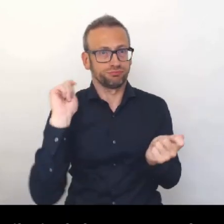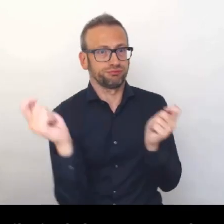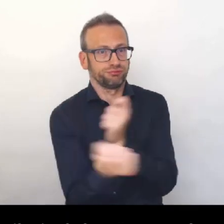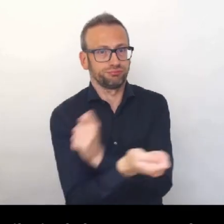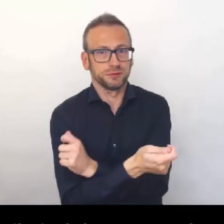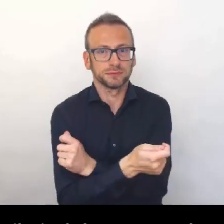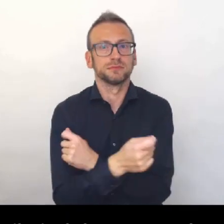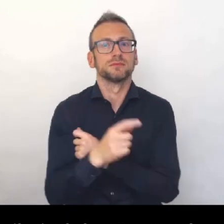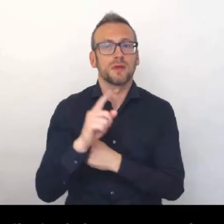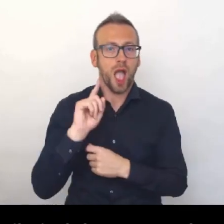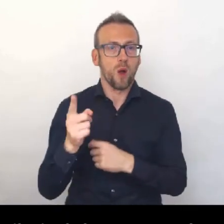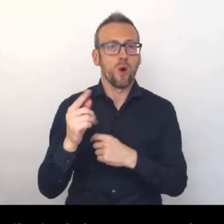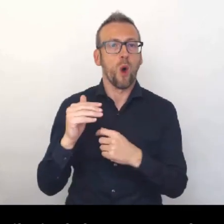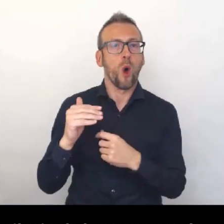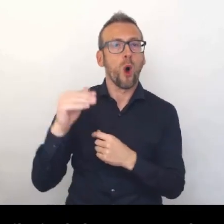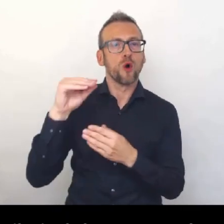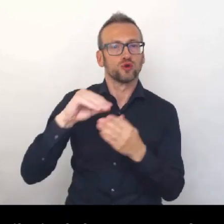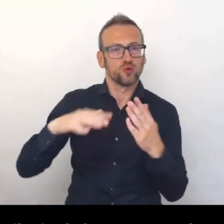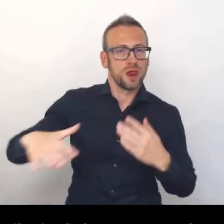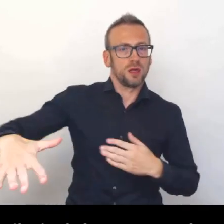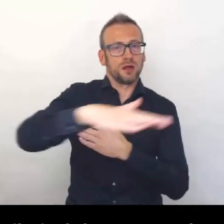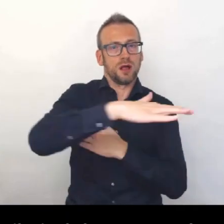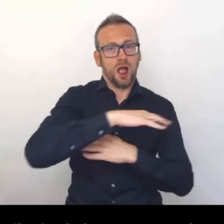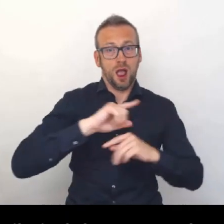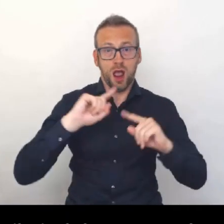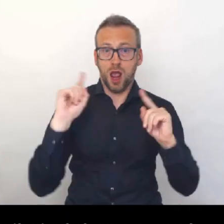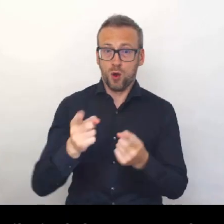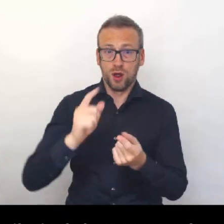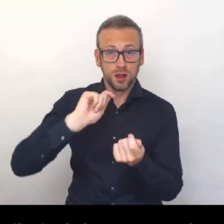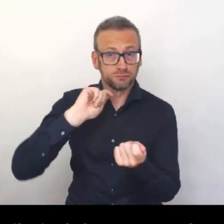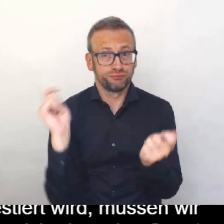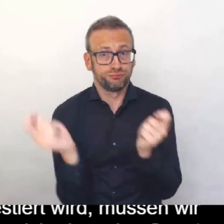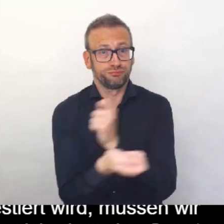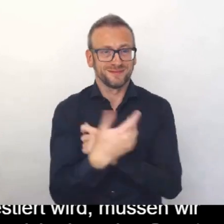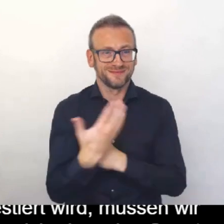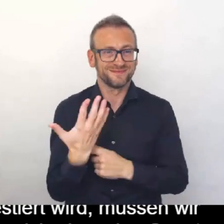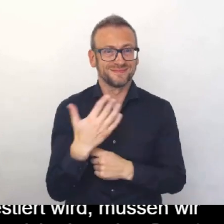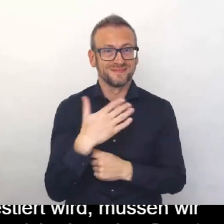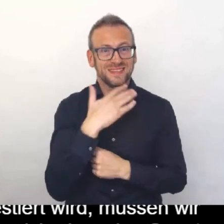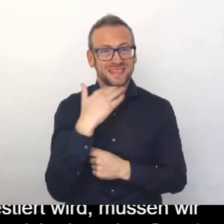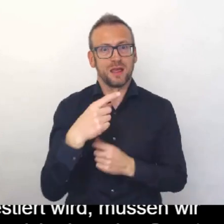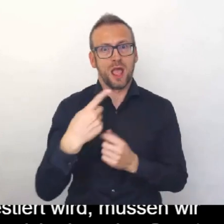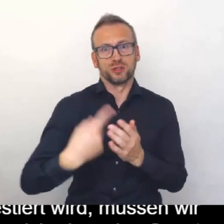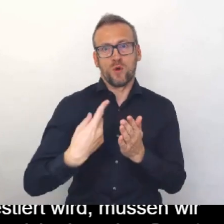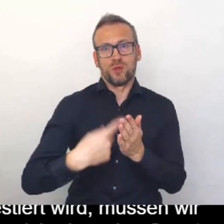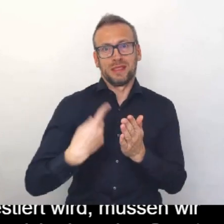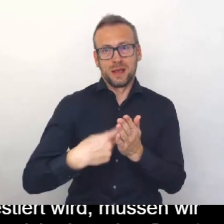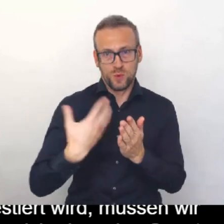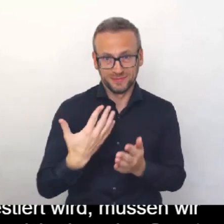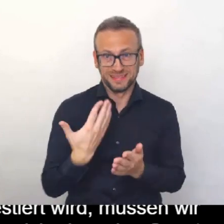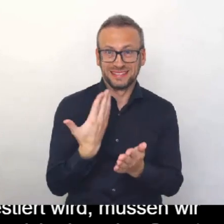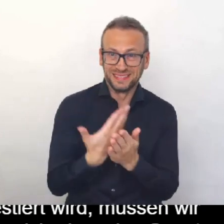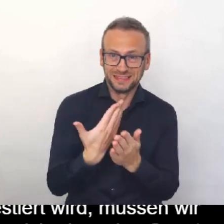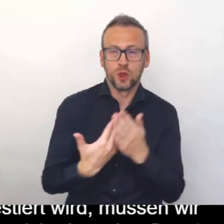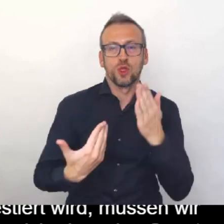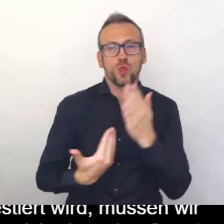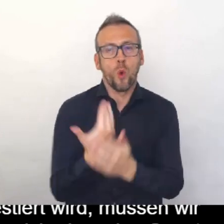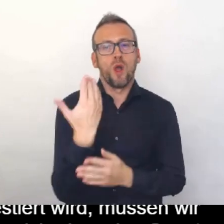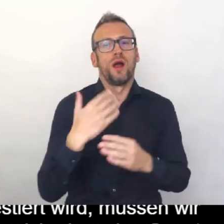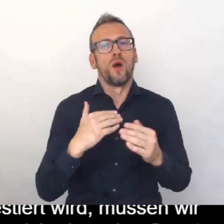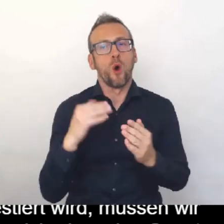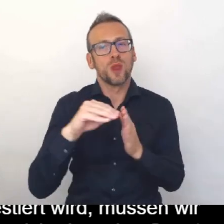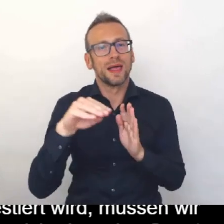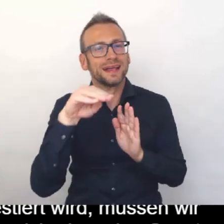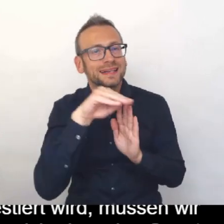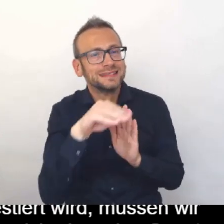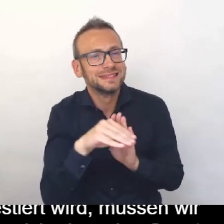die den Wohlstand und den Zusammenhalt der Gesellschaft sichern. Die Hochschulen müssen eine Speerspitze für die Innovationen